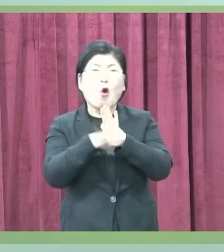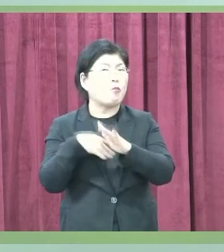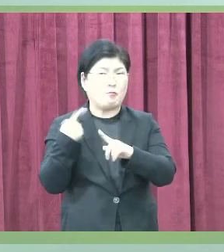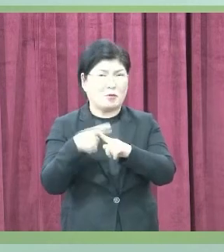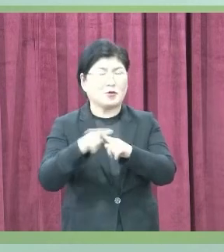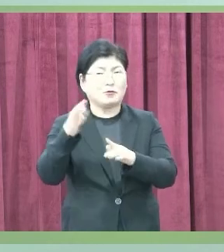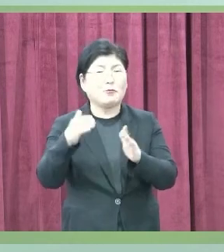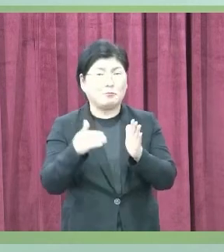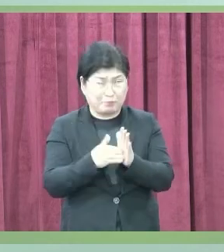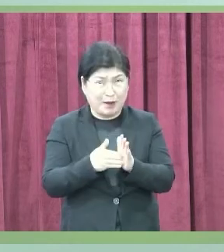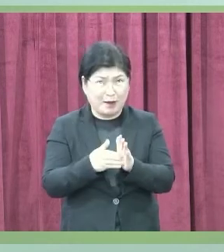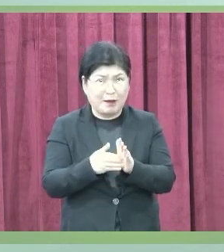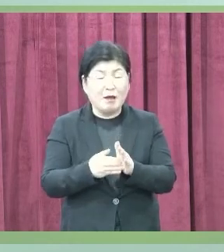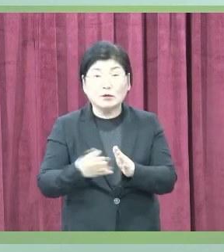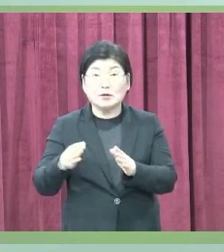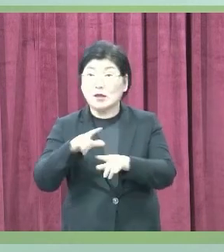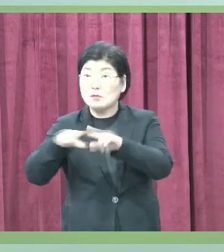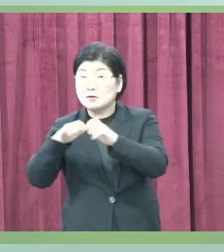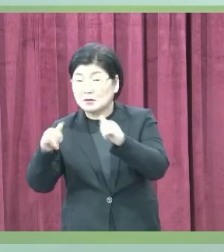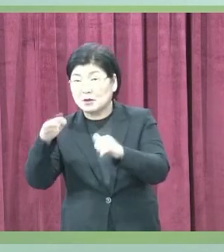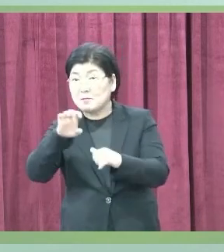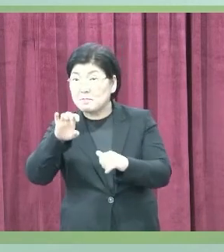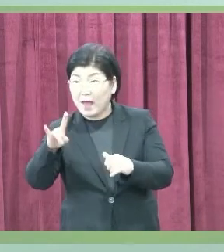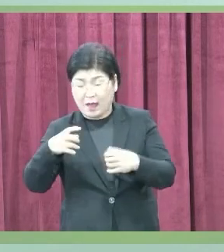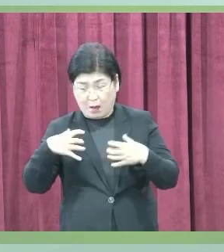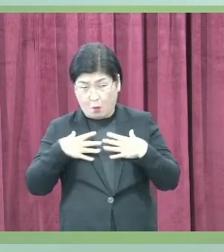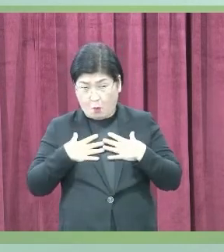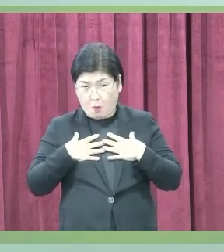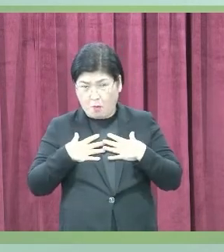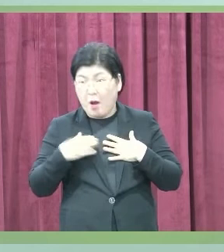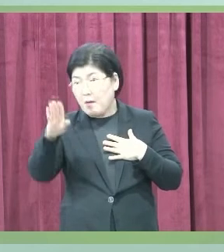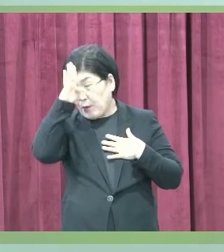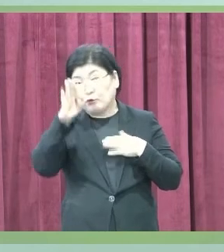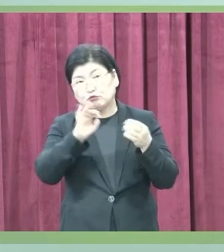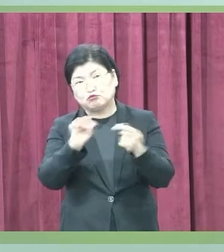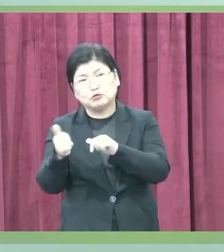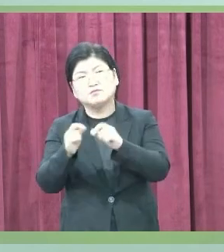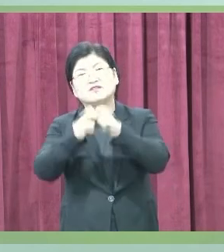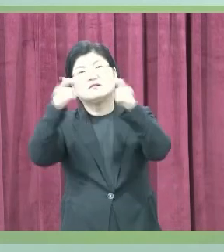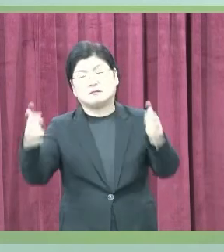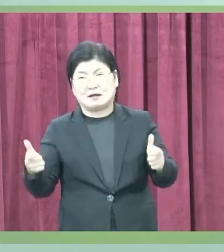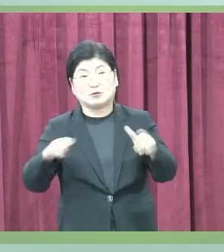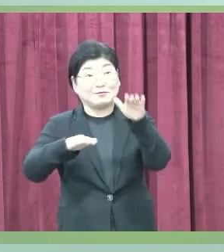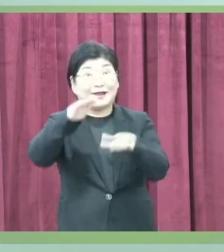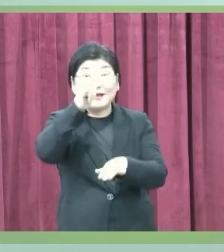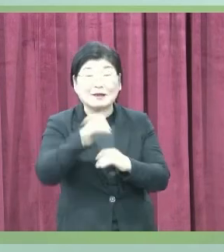인구는 뇌혈관이 내려갔고 폐렴이 올라갔어요. 20년도에. 19년도 그렇고. 이게 좀 차이가